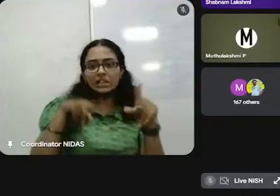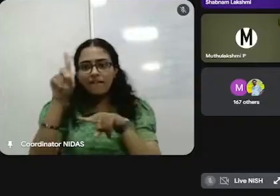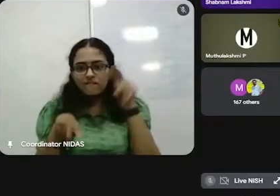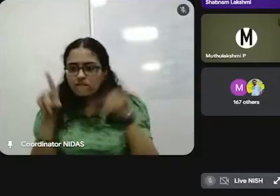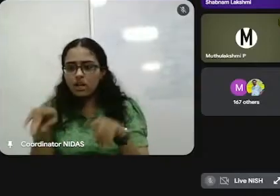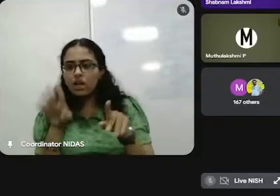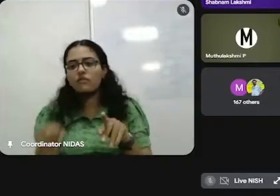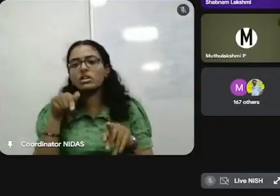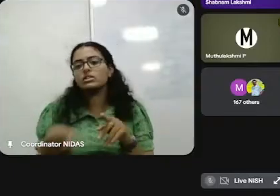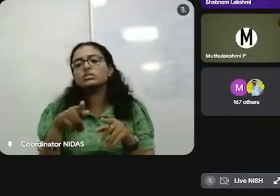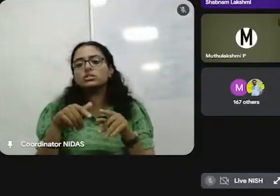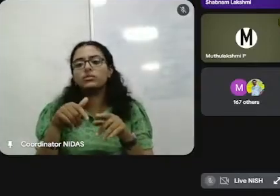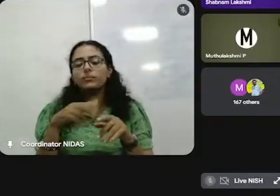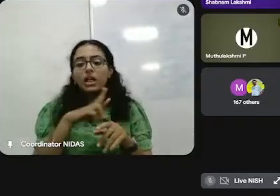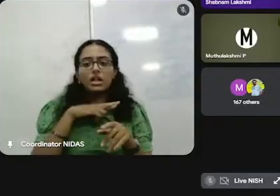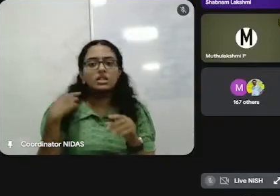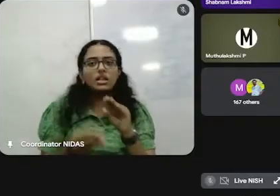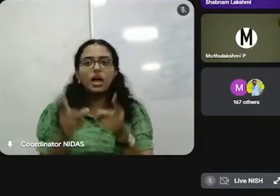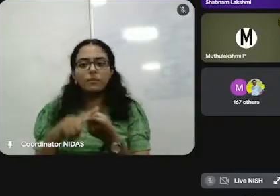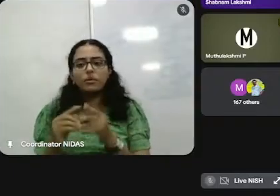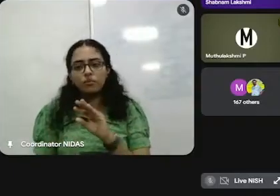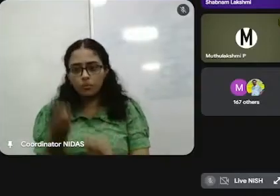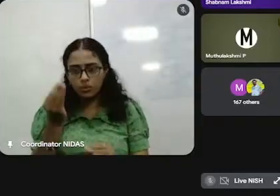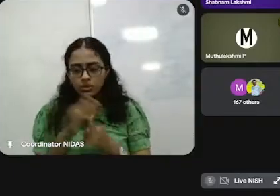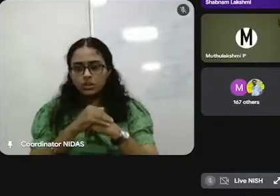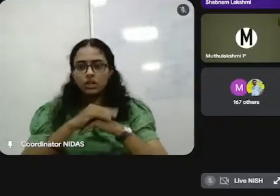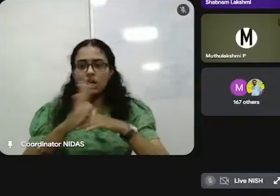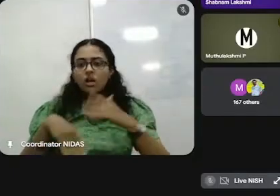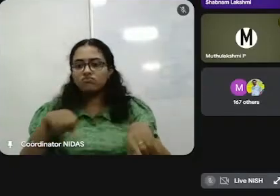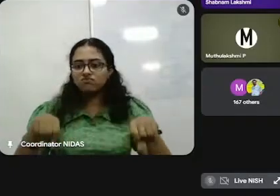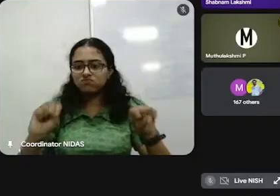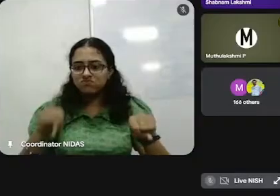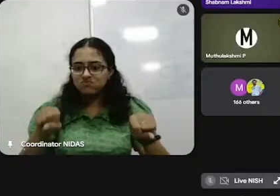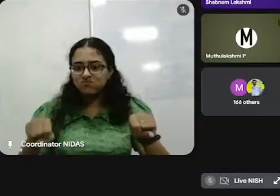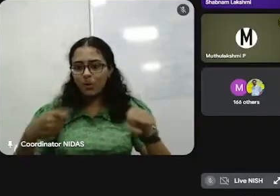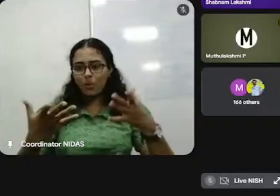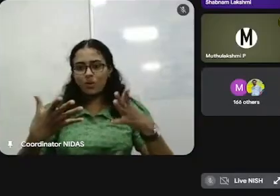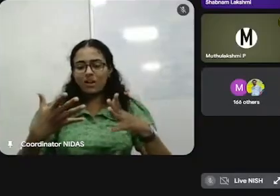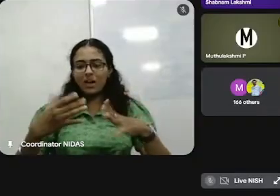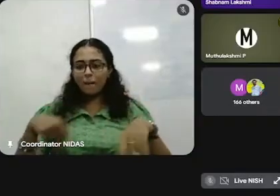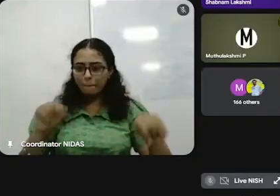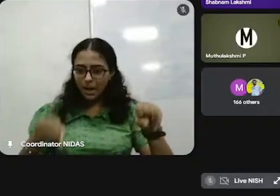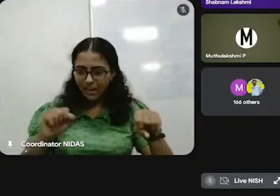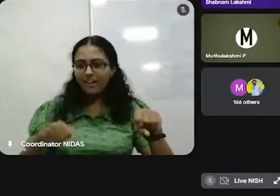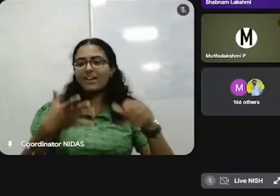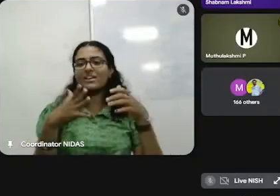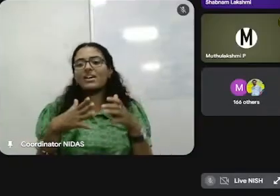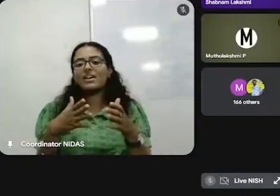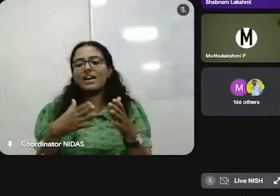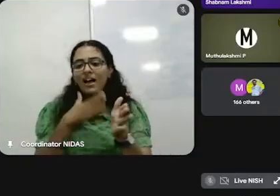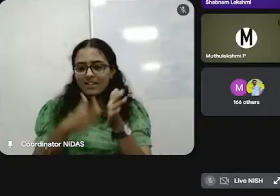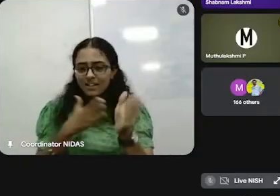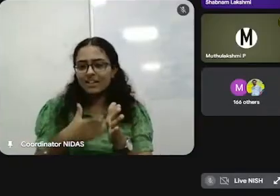ഇങ്ങനെയൊക്കെയുള്ള സമയത്തും നമുക്ക് റിസ്ക് ഫാക്ടേഴ്സ് ആണ്. പിന്നെ ഇപ്പം നമ്മുടെ വെഹിക്കിൾസ് നമുക്ക് ഭയങ്കര കൂടുതലാണ്. ഒന്നാമത് ബൈക്കൊന്നും ഇല്ലാത്ത